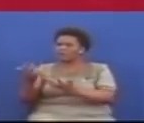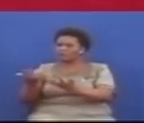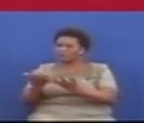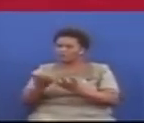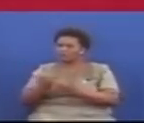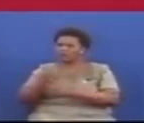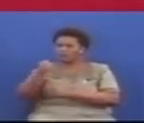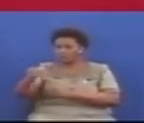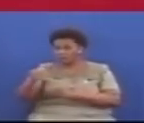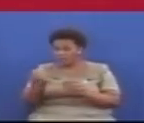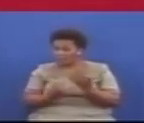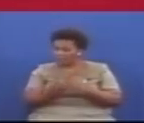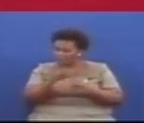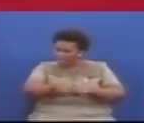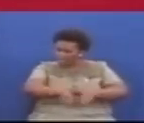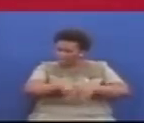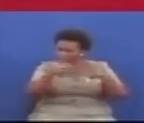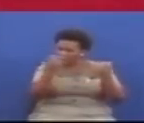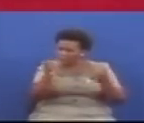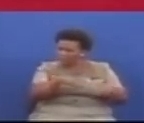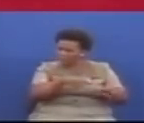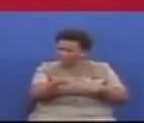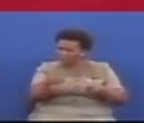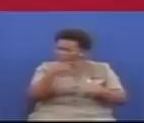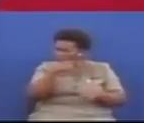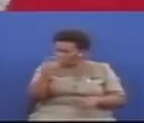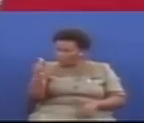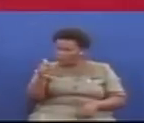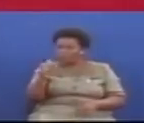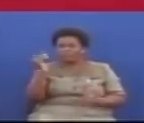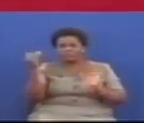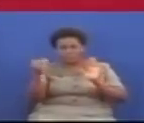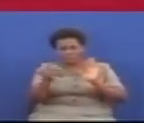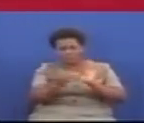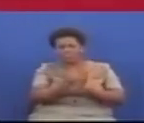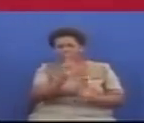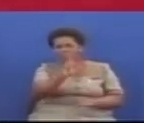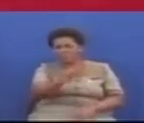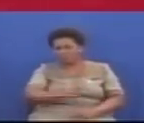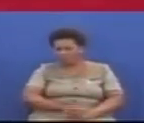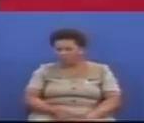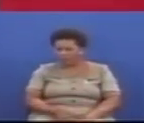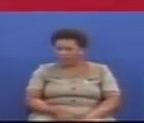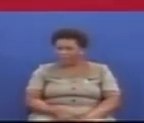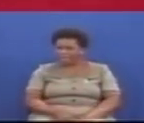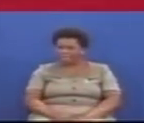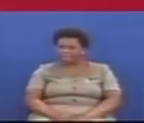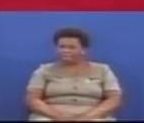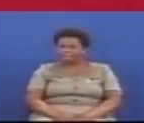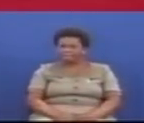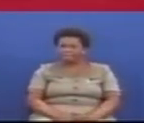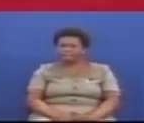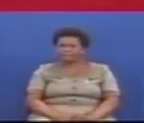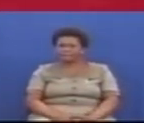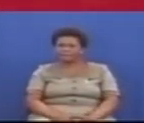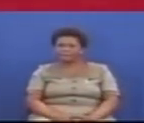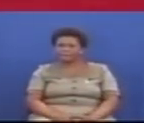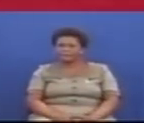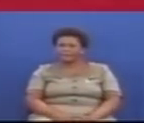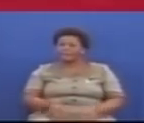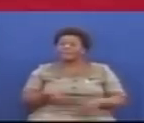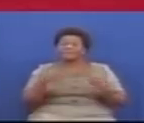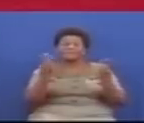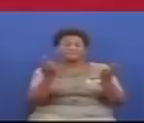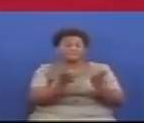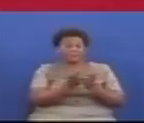wakandarasi hao watakiuka mikataba, basi sheria itachukua nafasi yake. Lakini niseme tu Mheshimiwa Spika kwamba mradi huu